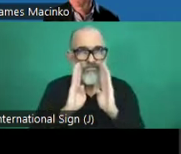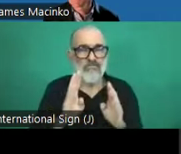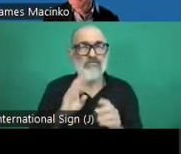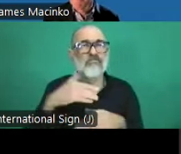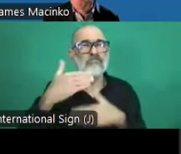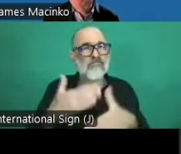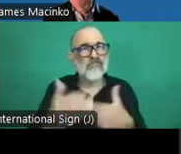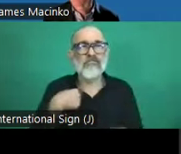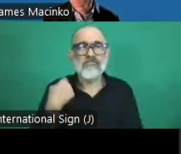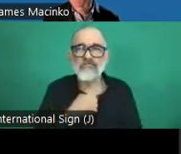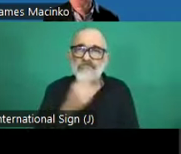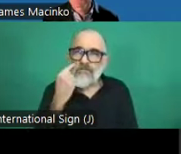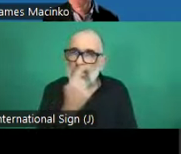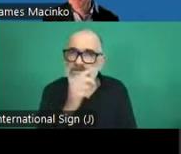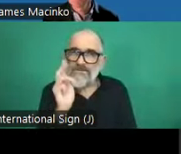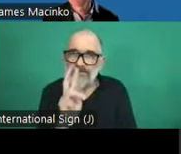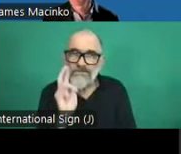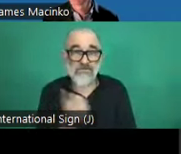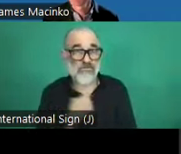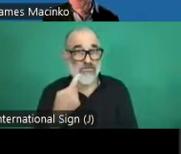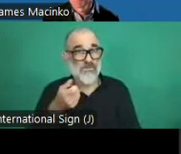avons des faiblesses qui